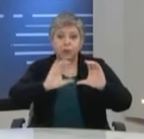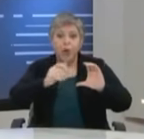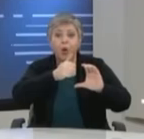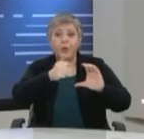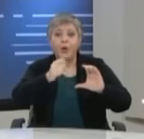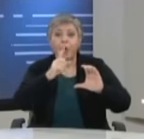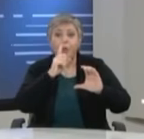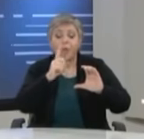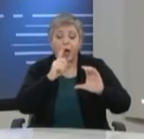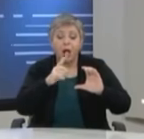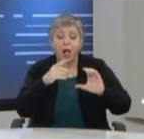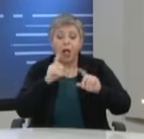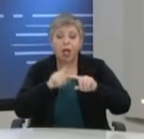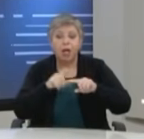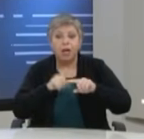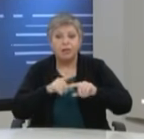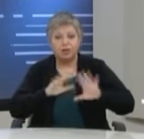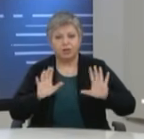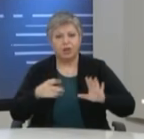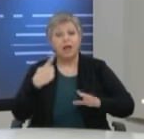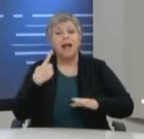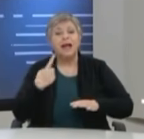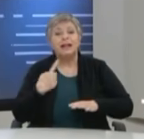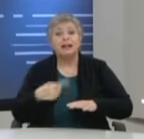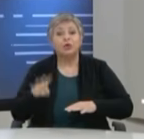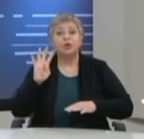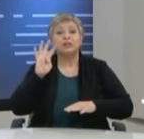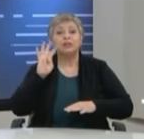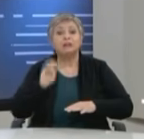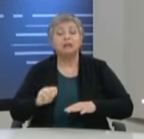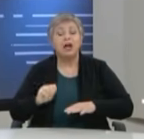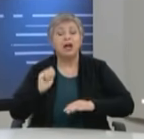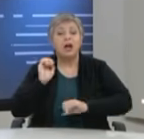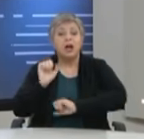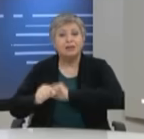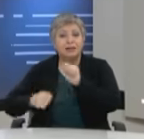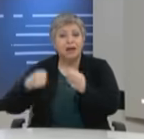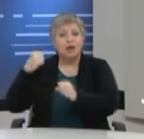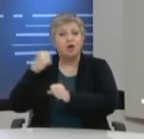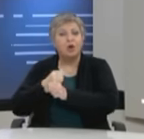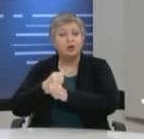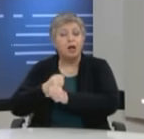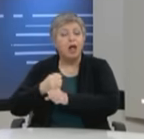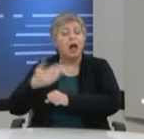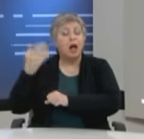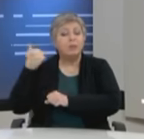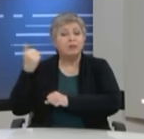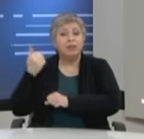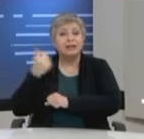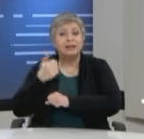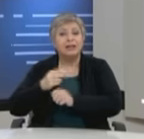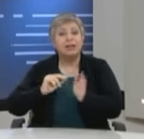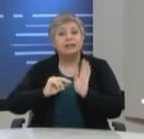Σταθερά, εδώ και 140 χρόνια, από τη συνθήκη του Αγίου Στεφάνου και ιδίως μετά